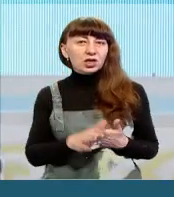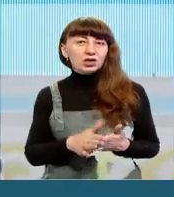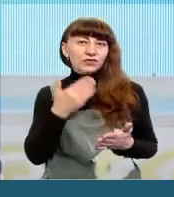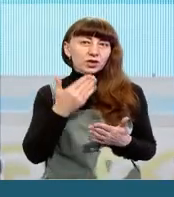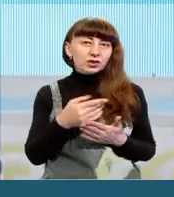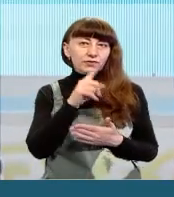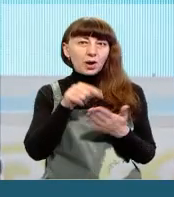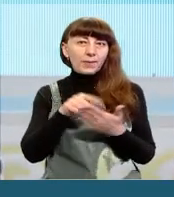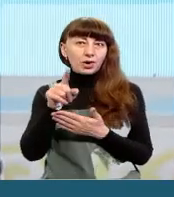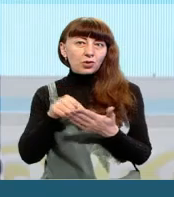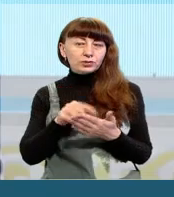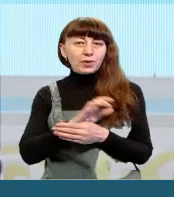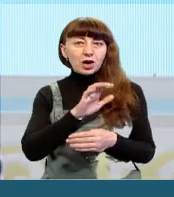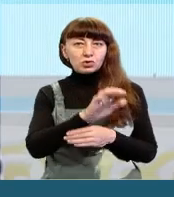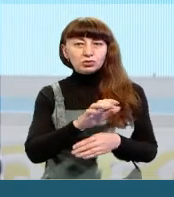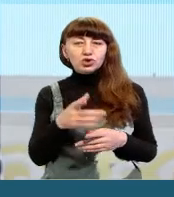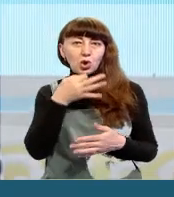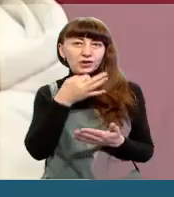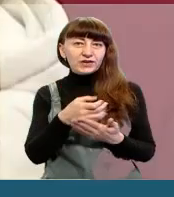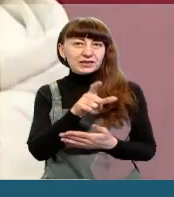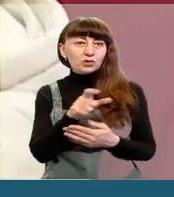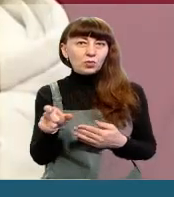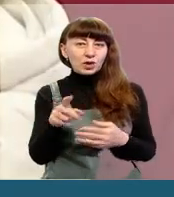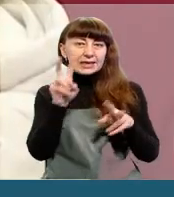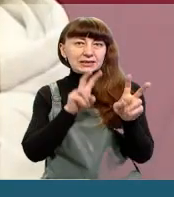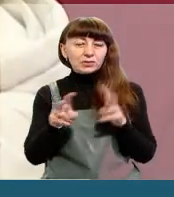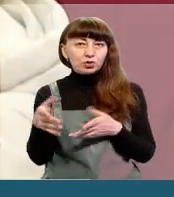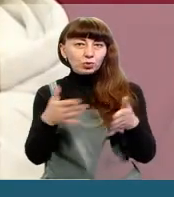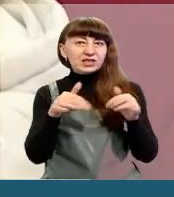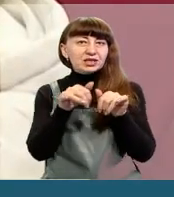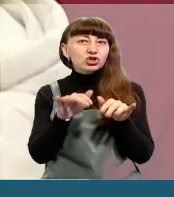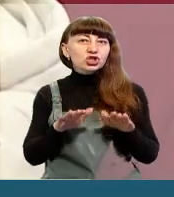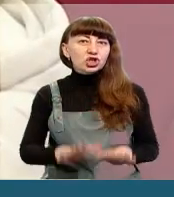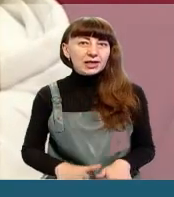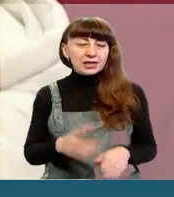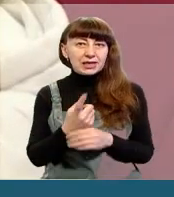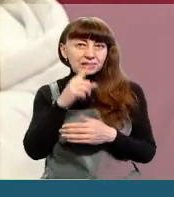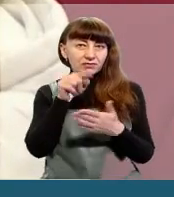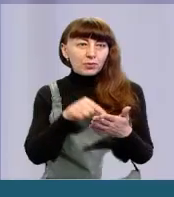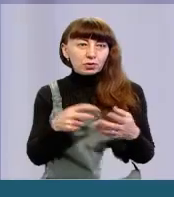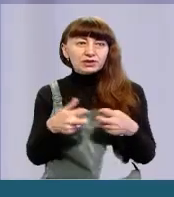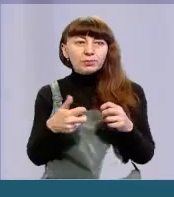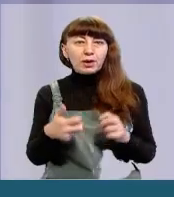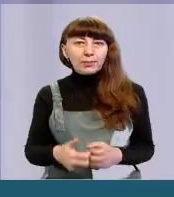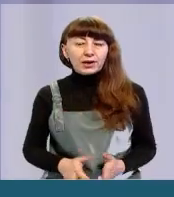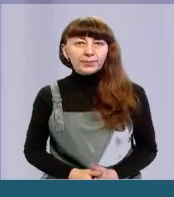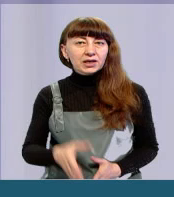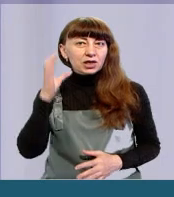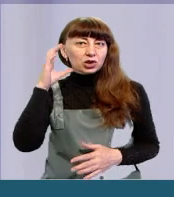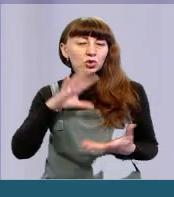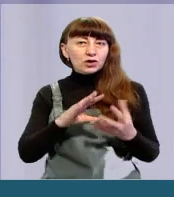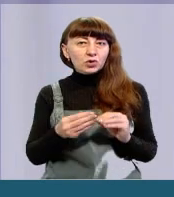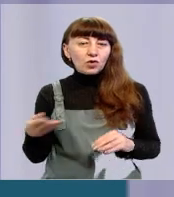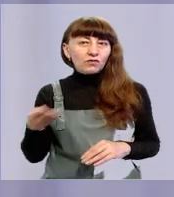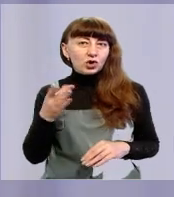жолдарын қарастыруды тапсырды. Аудан әкімінің есебін тыңдап, барлық саланы дамыту бойынша нақты міндеттер жүктеді. Ағымдағы жылы аудан бюджеті 8 миллиард